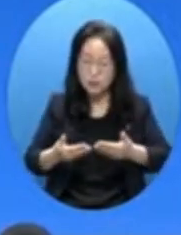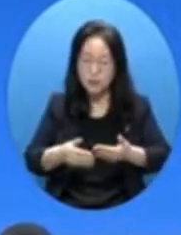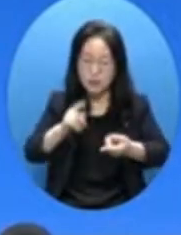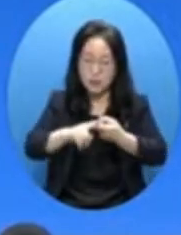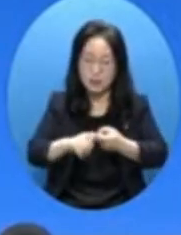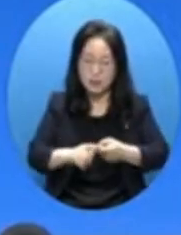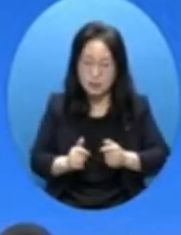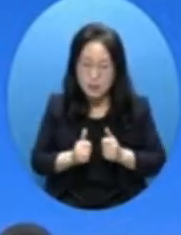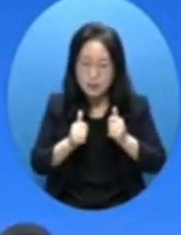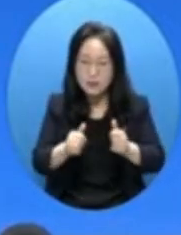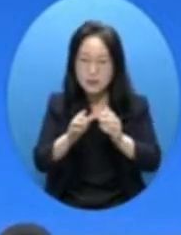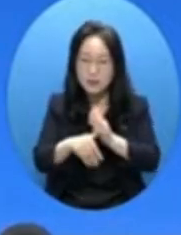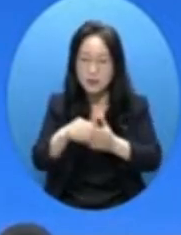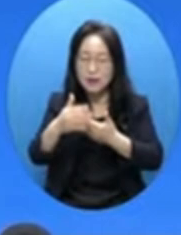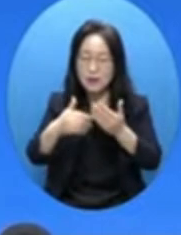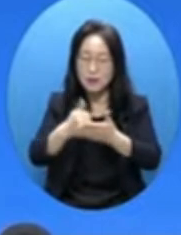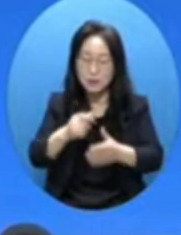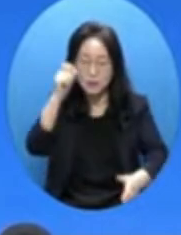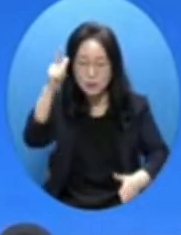역사를 이루어 주시는 것입니다.